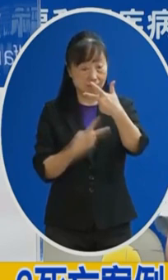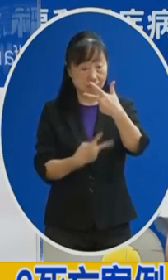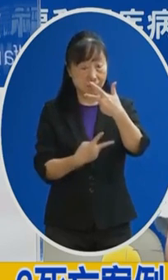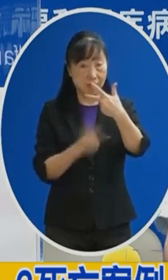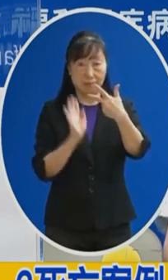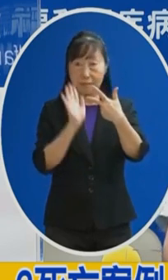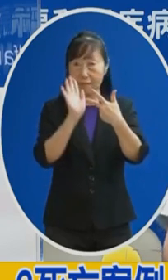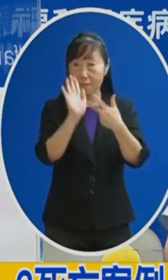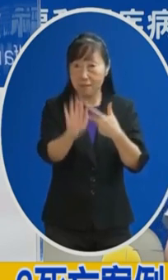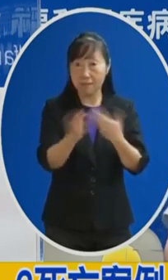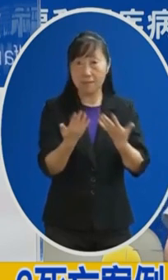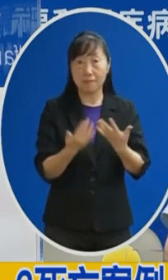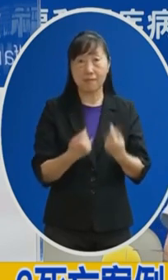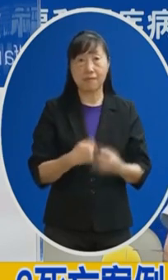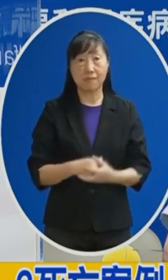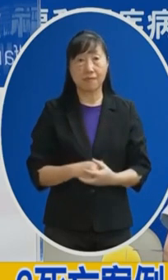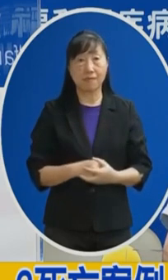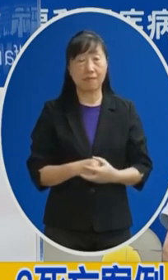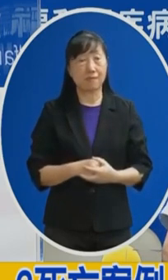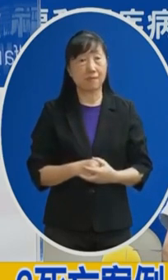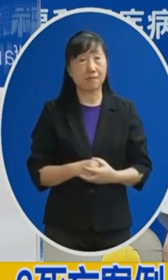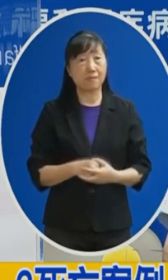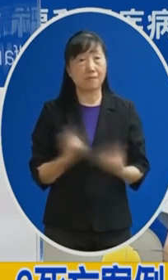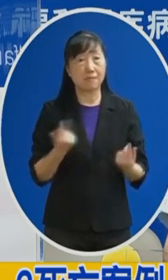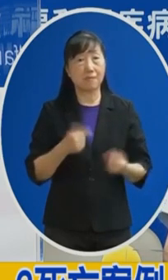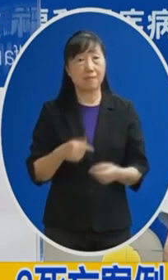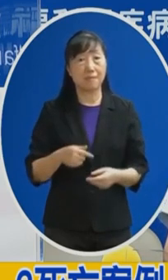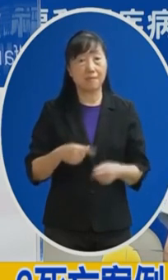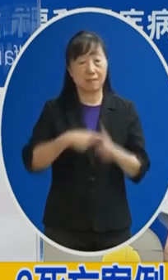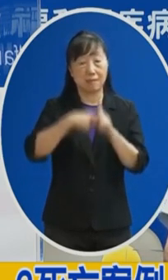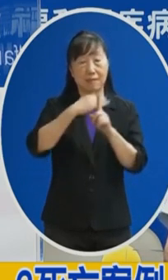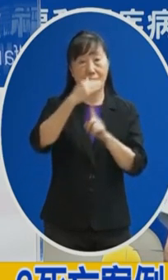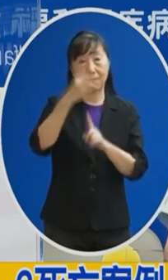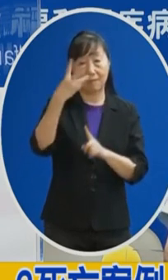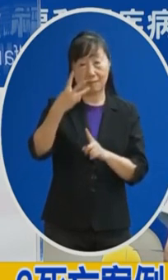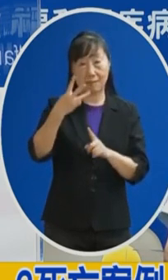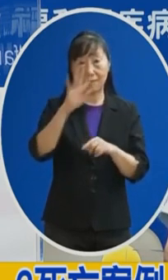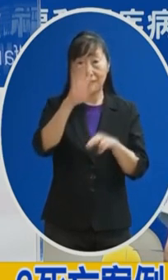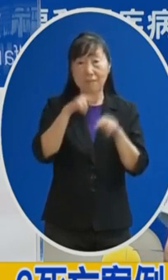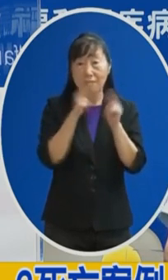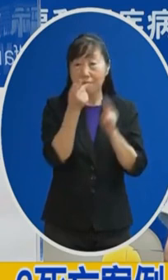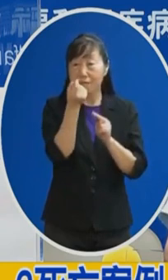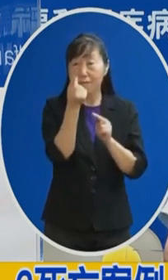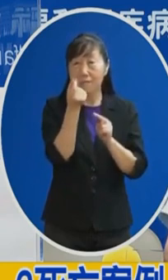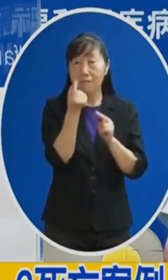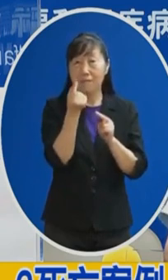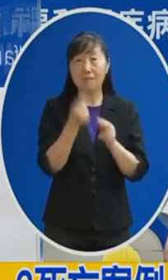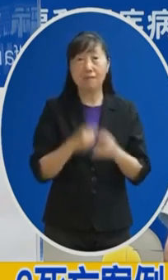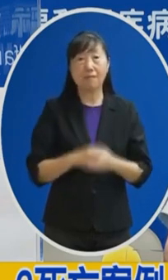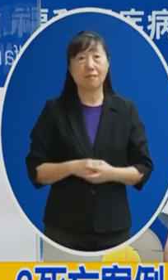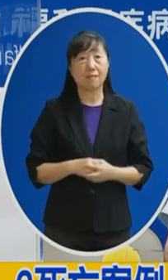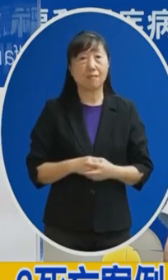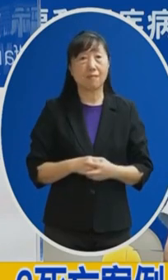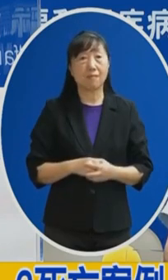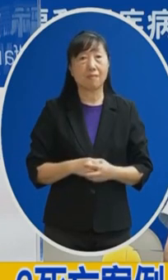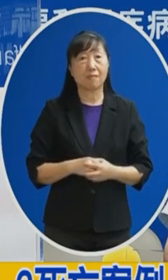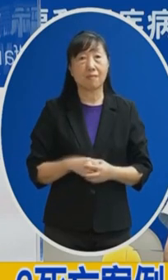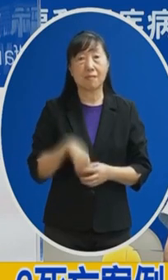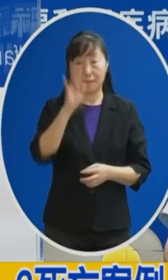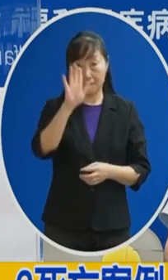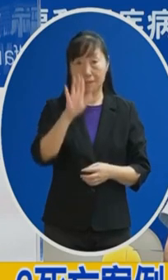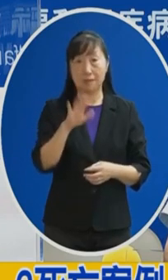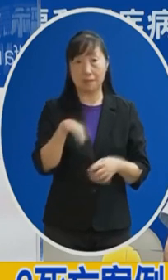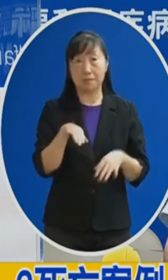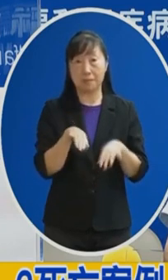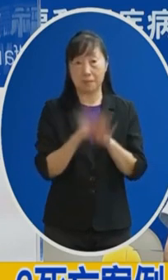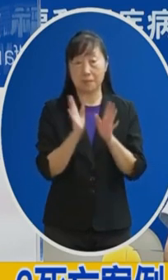7月12号以后我们所做的一些3级管制的放宽部分，放宽的部分都我们也都持